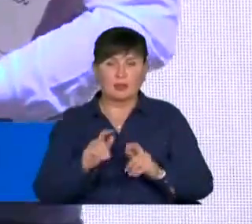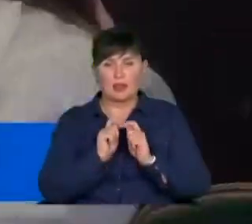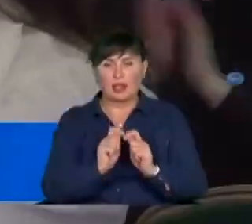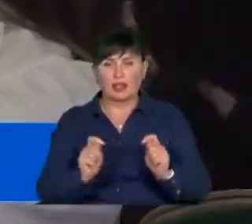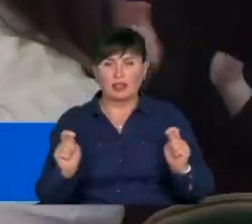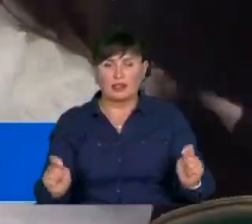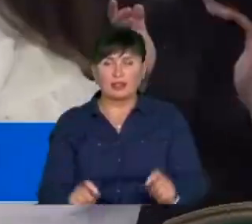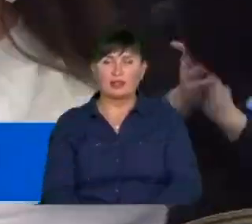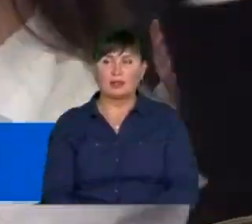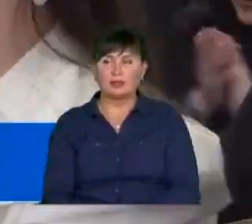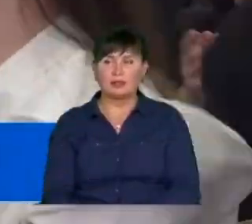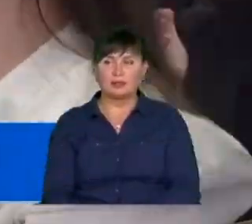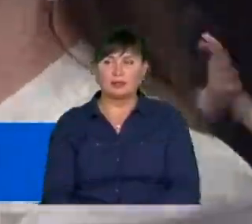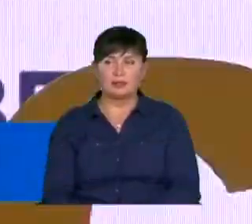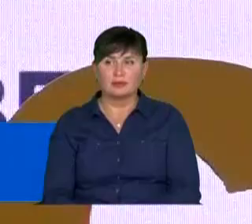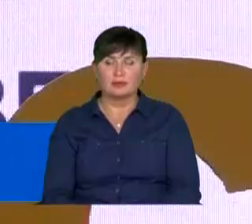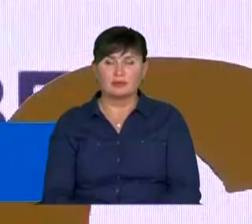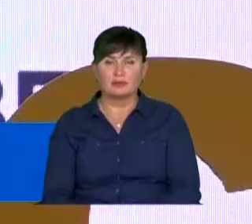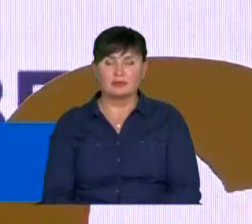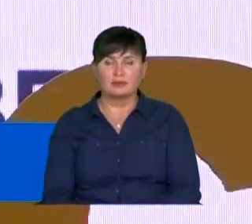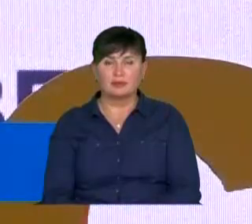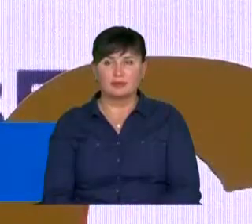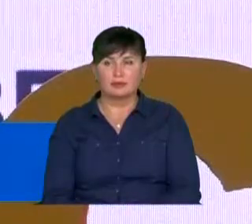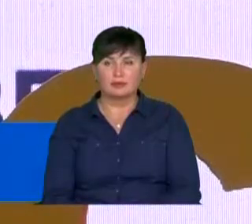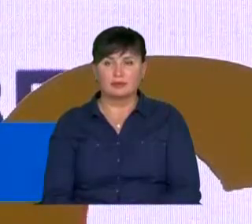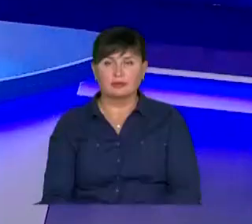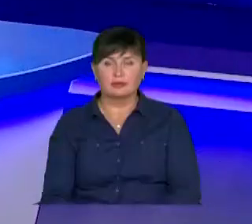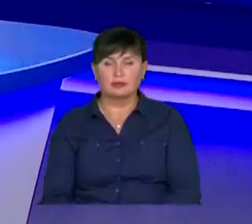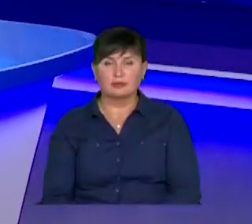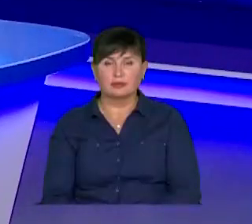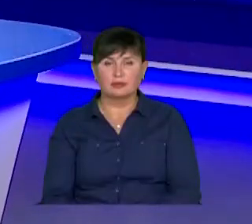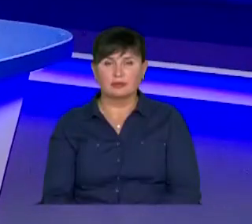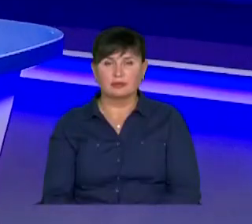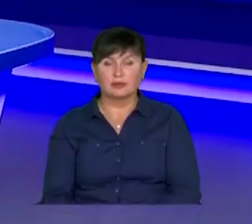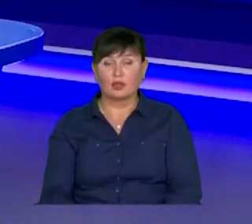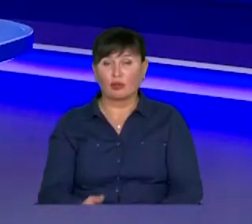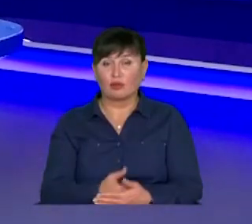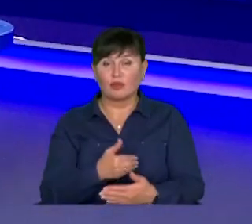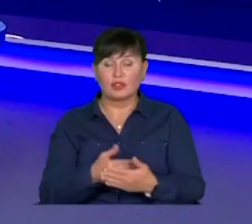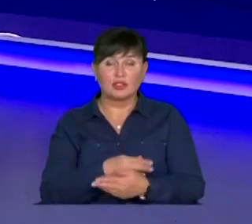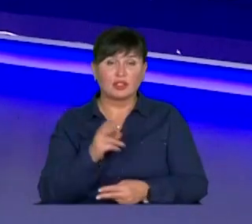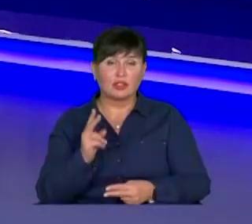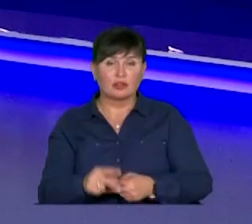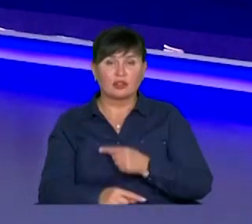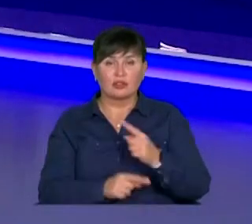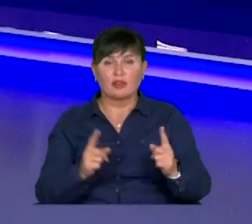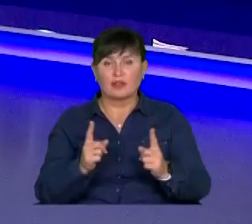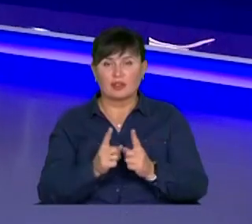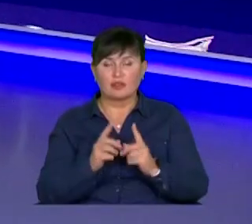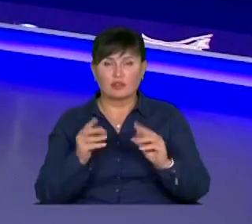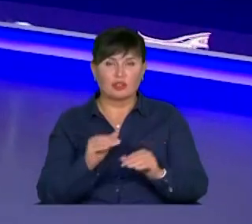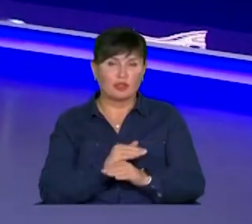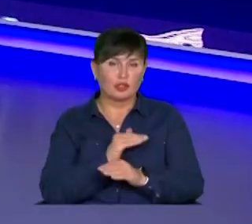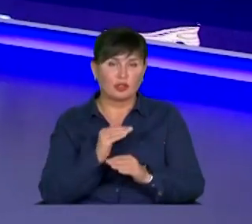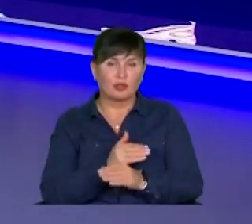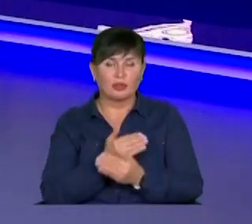наградили. Аида Иманали, Мирам Исабеков, телеканал Алматы. Это был последний материал выпуска. Мы с вами прощаемся. В